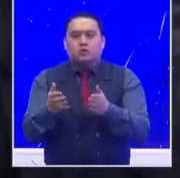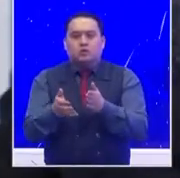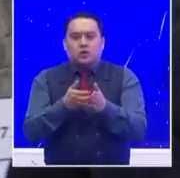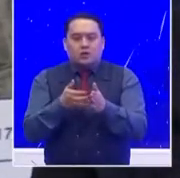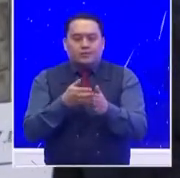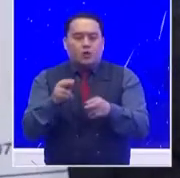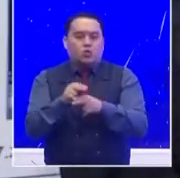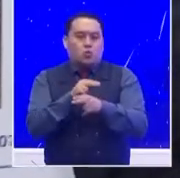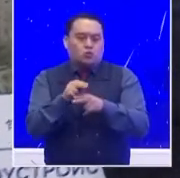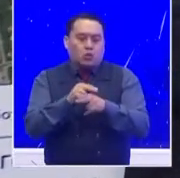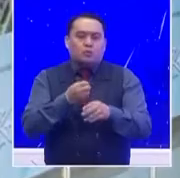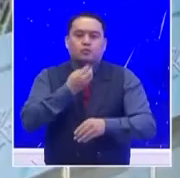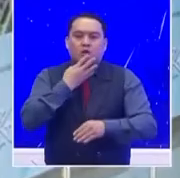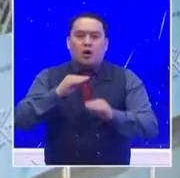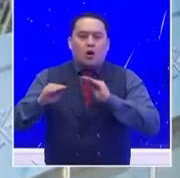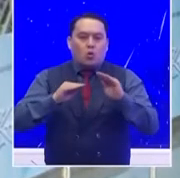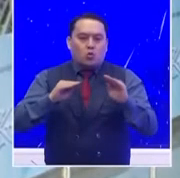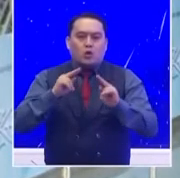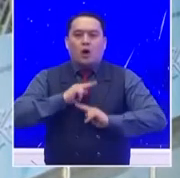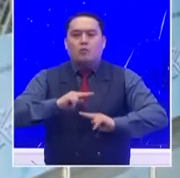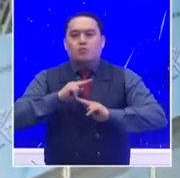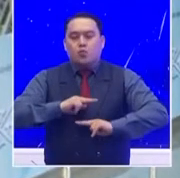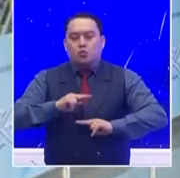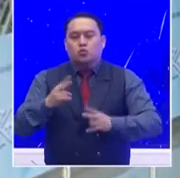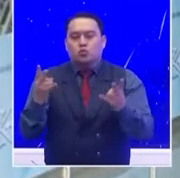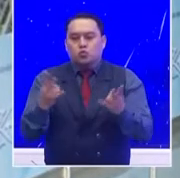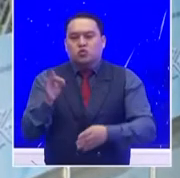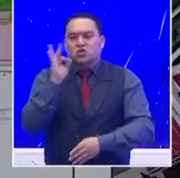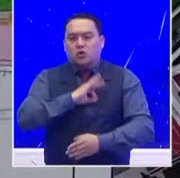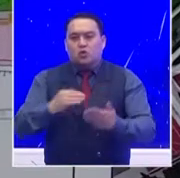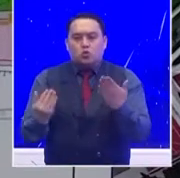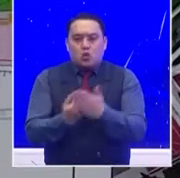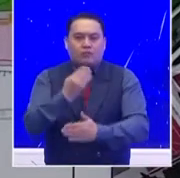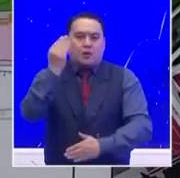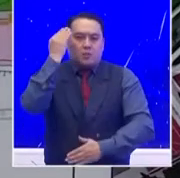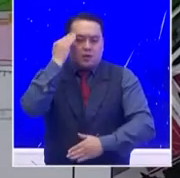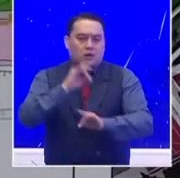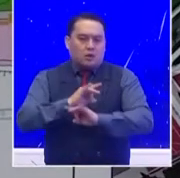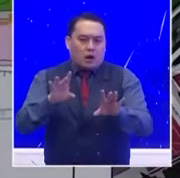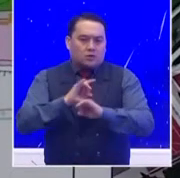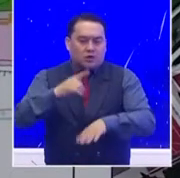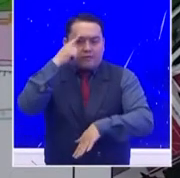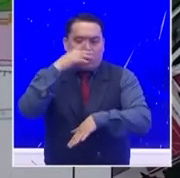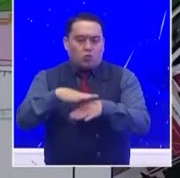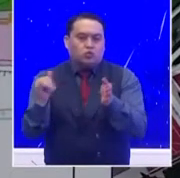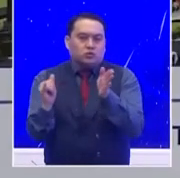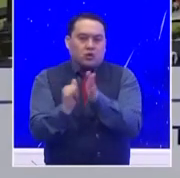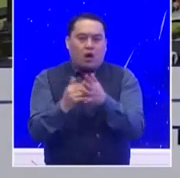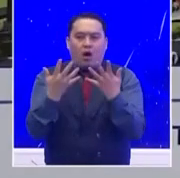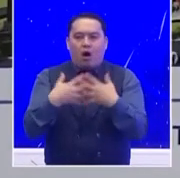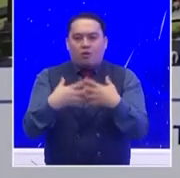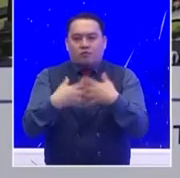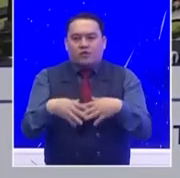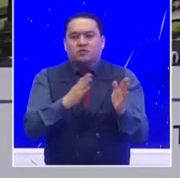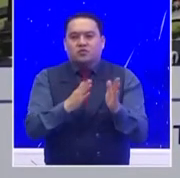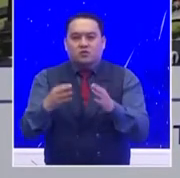особенно по благоустройству в работах по благоустройству нужно применять современные методы отметила монтэг баталов установить автоматизированную систему